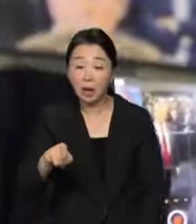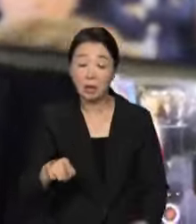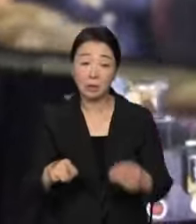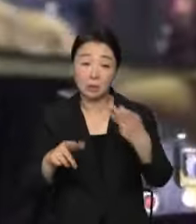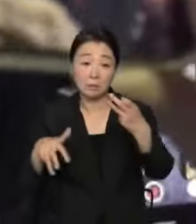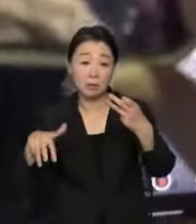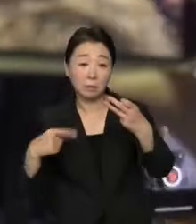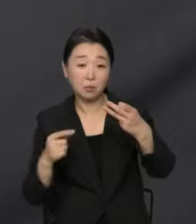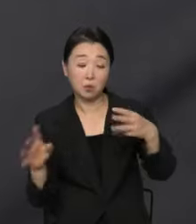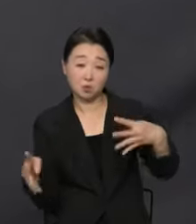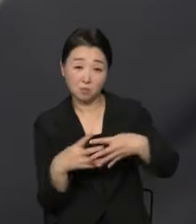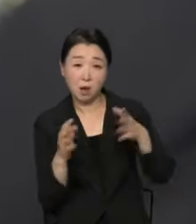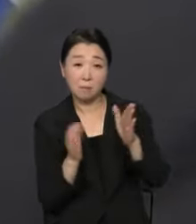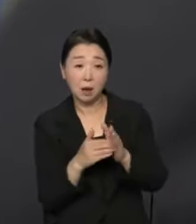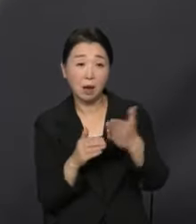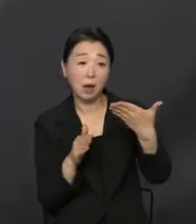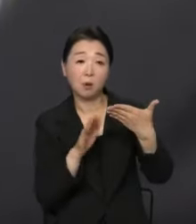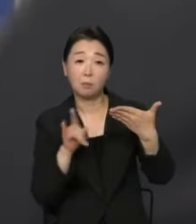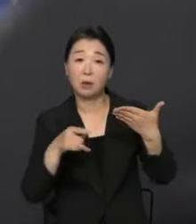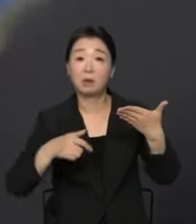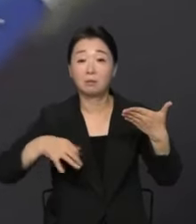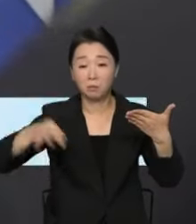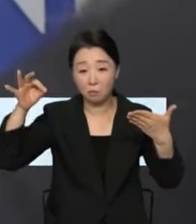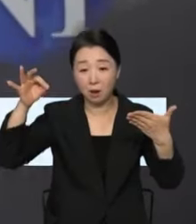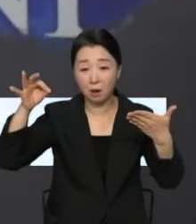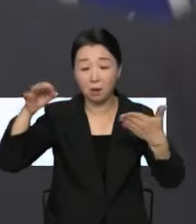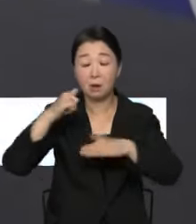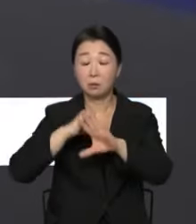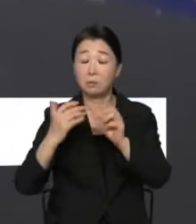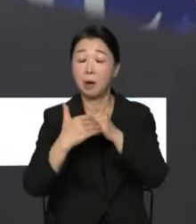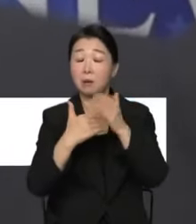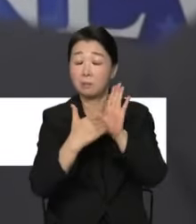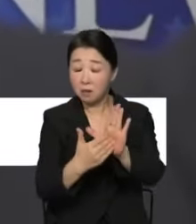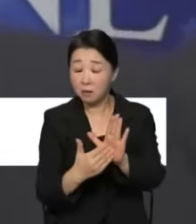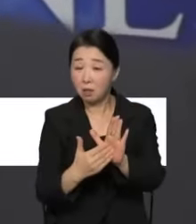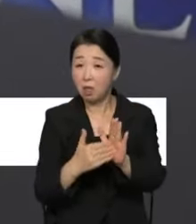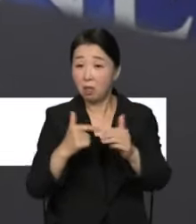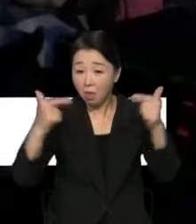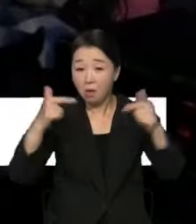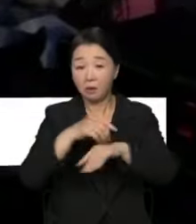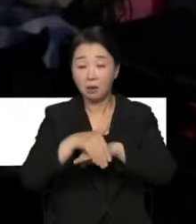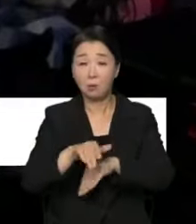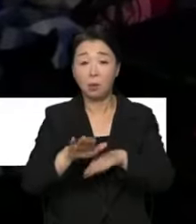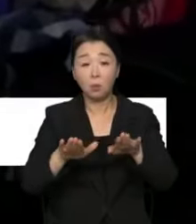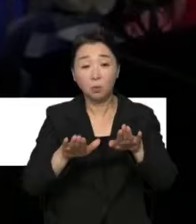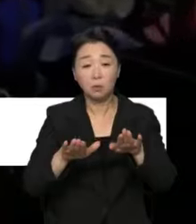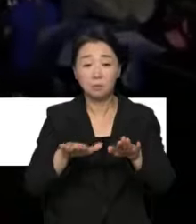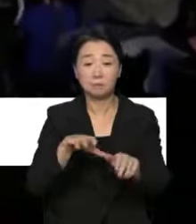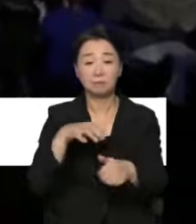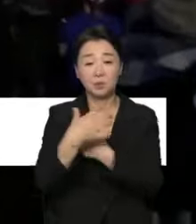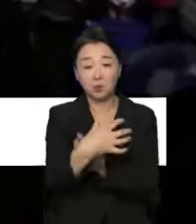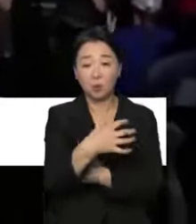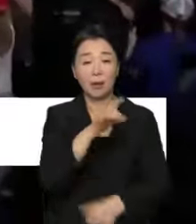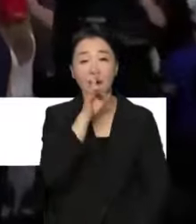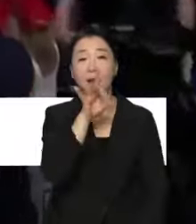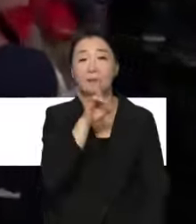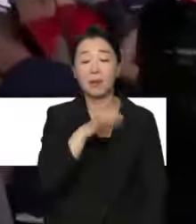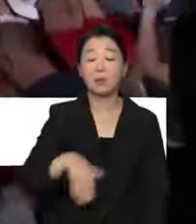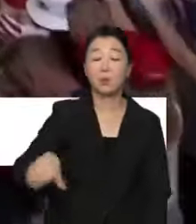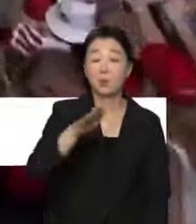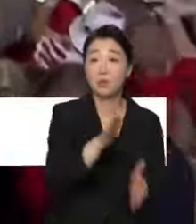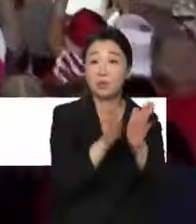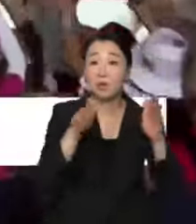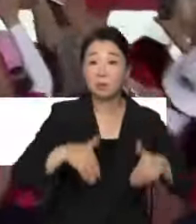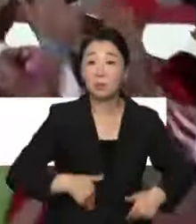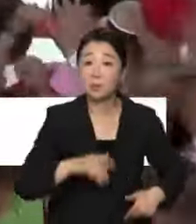타결된 액수의 약 9배에 달하는 방위비 폭탄을 예고한 데 이어 오늘은 더 이상 이용만 당할 수 없다며 우리는